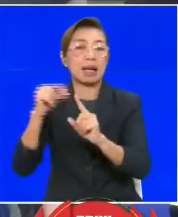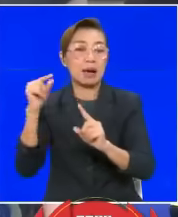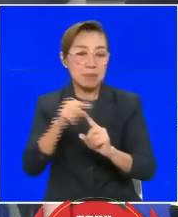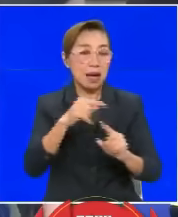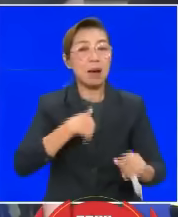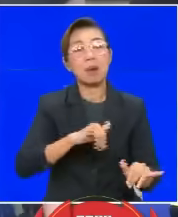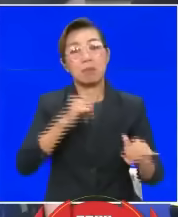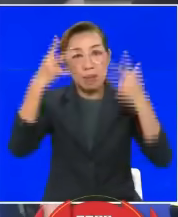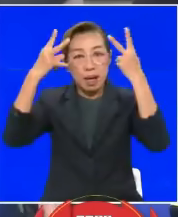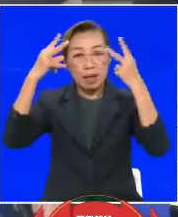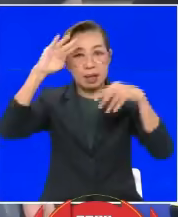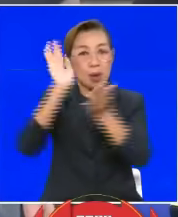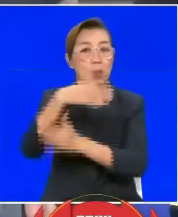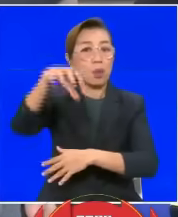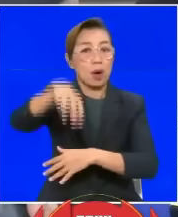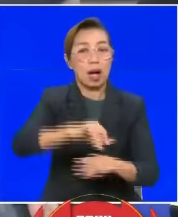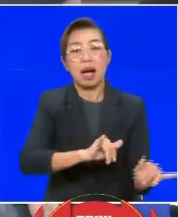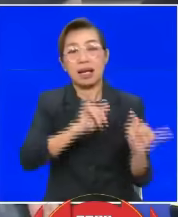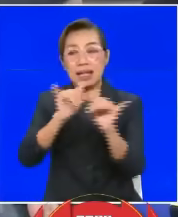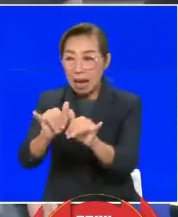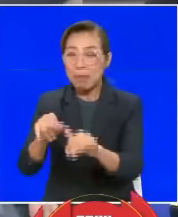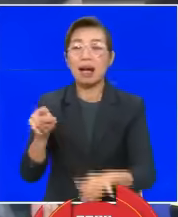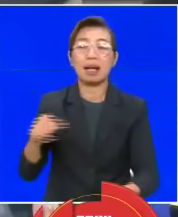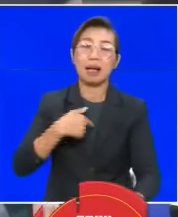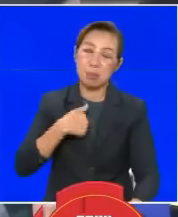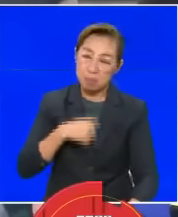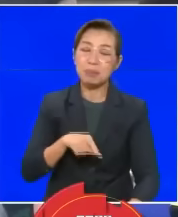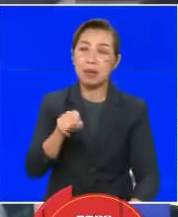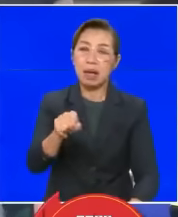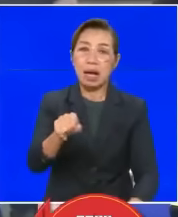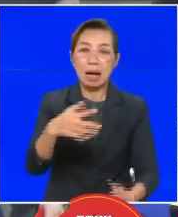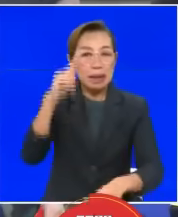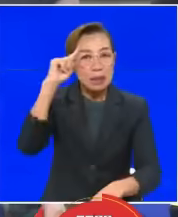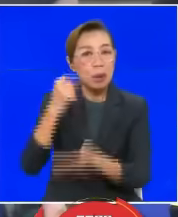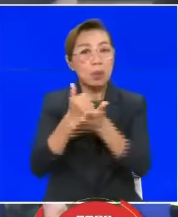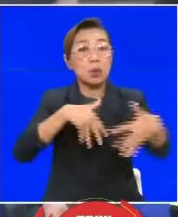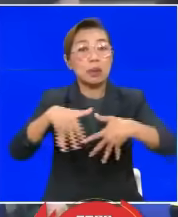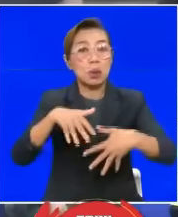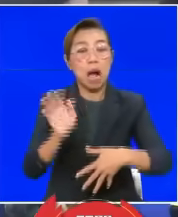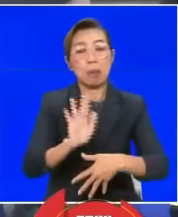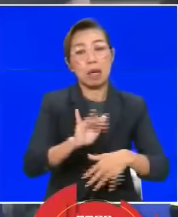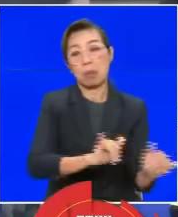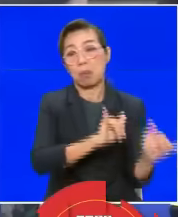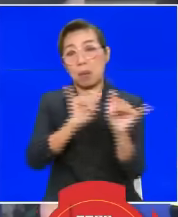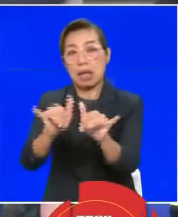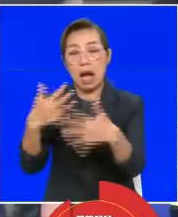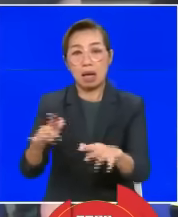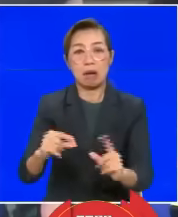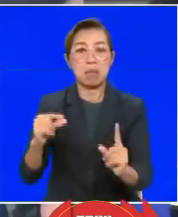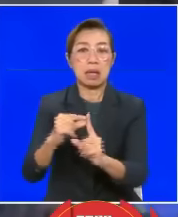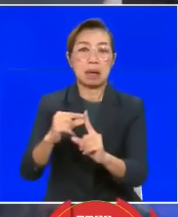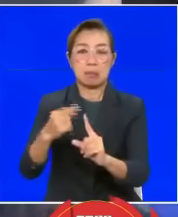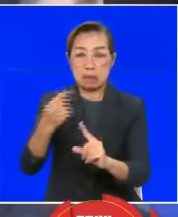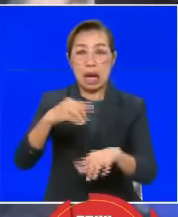พอส่งกลับให้ออกเลยนะครับเพราะฉะนั้นผมก็ต้องถอนท่านแบรูกนักเลงอันนี้ก็ต้องเป็นเหตุผลของผมที่ต้อง